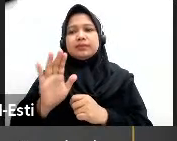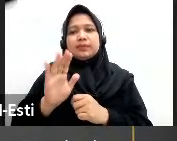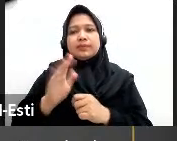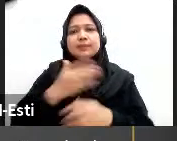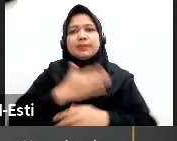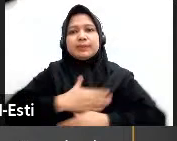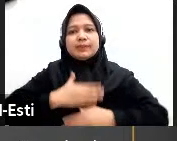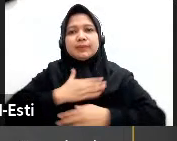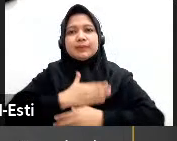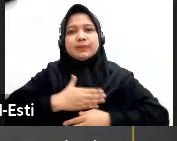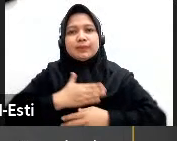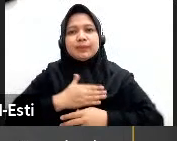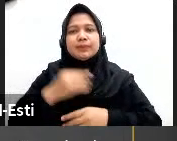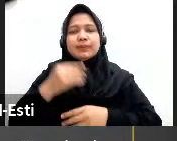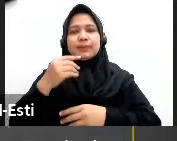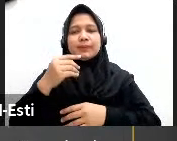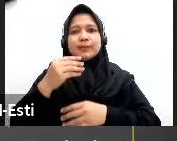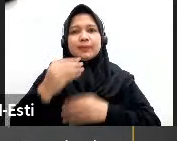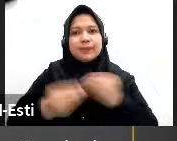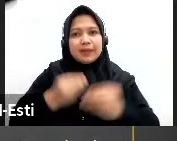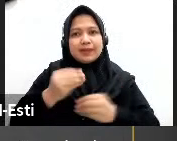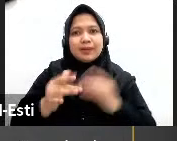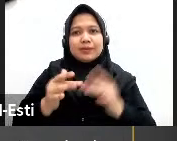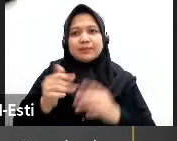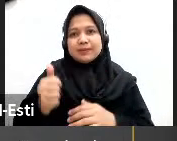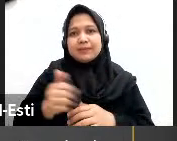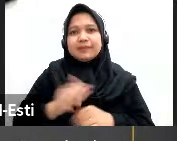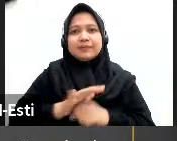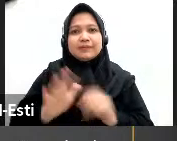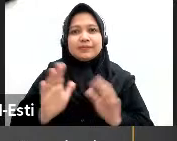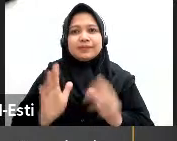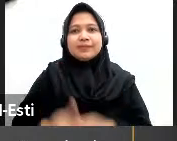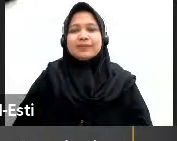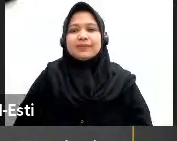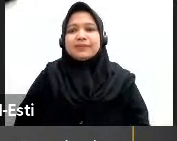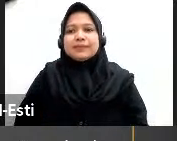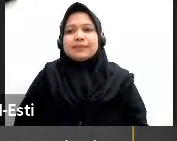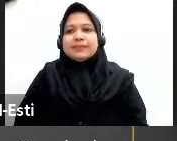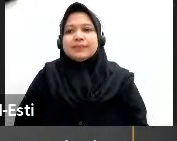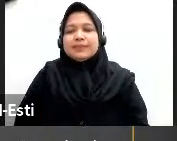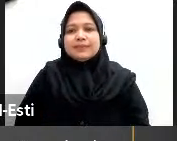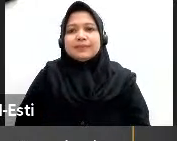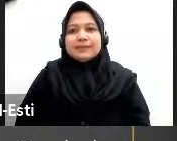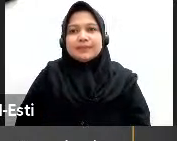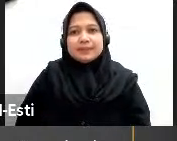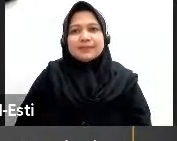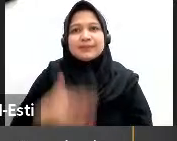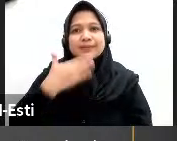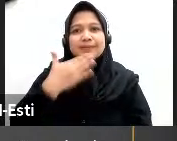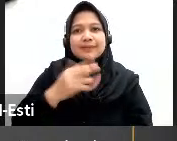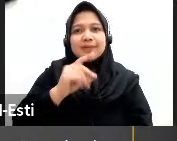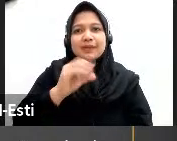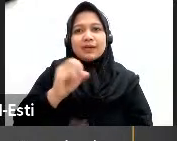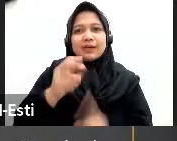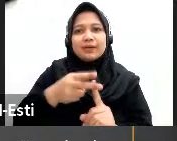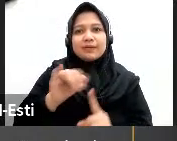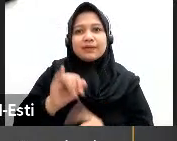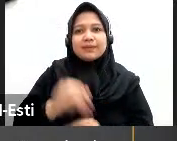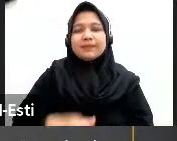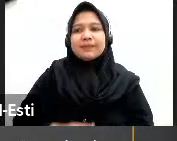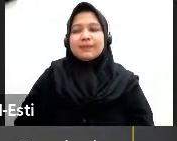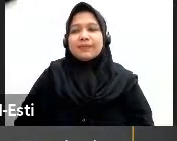berlanjut berbelanja secara online itu aja Mas sebetulnya Terima kasih Mas Rofik